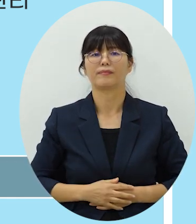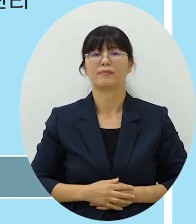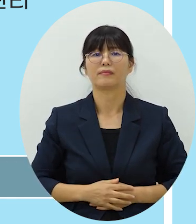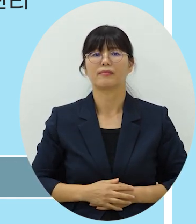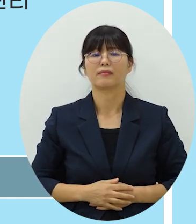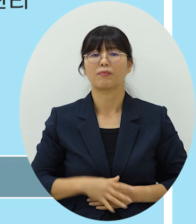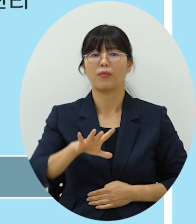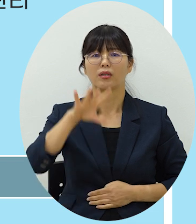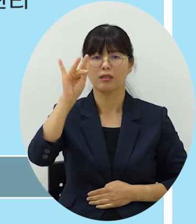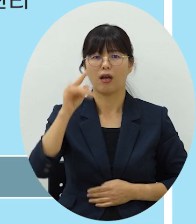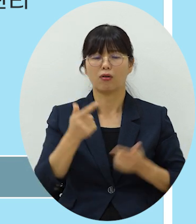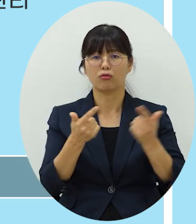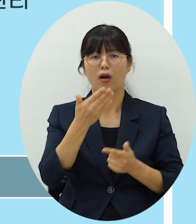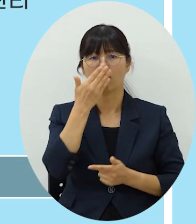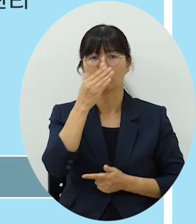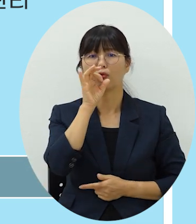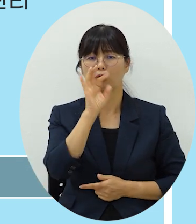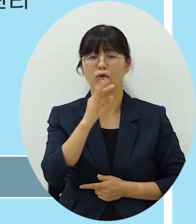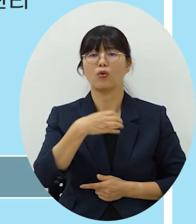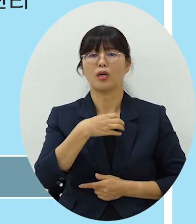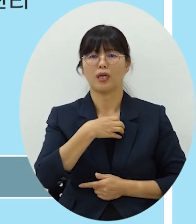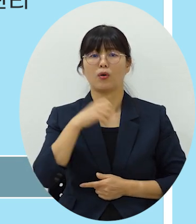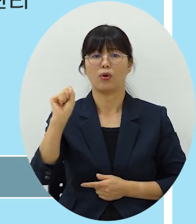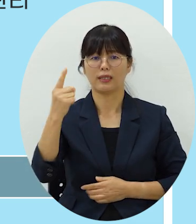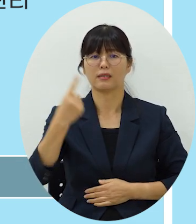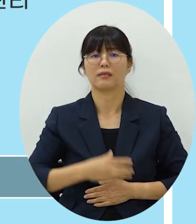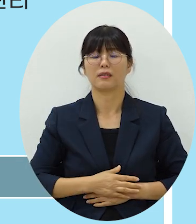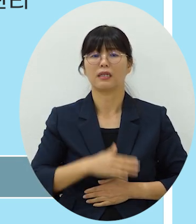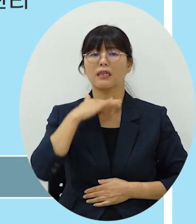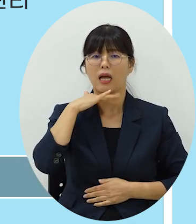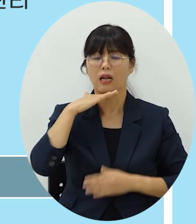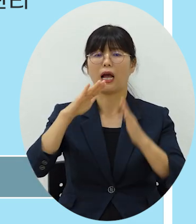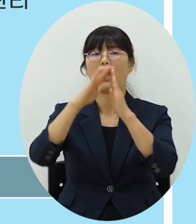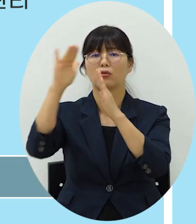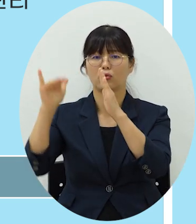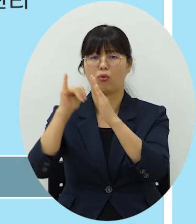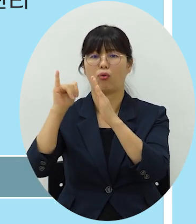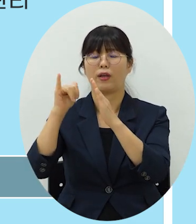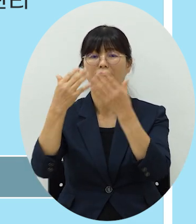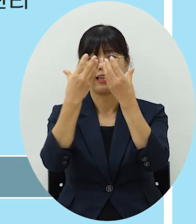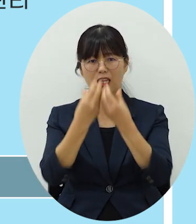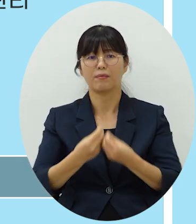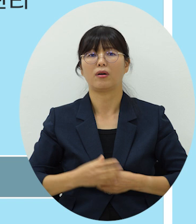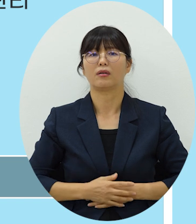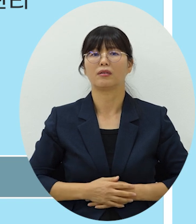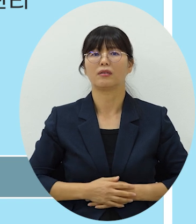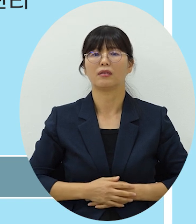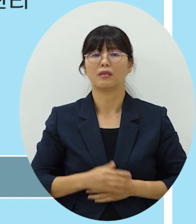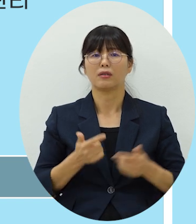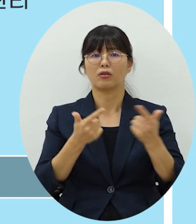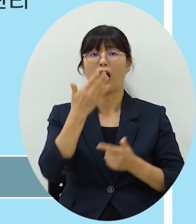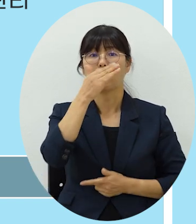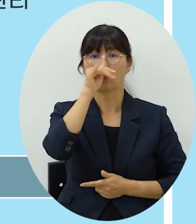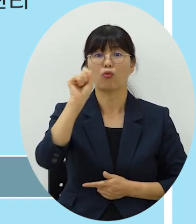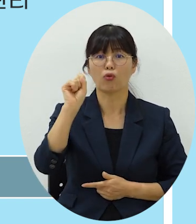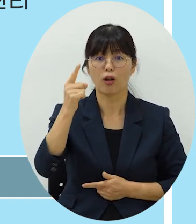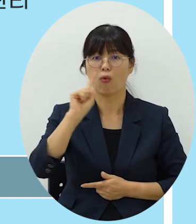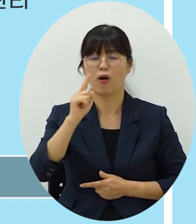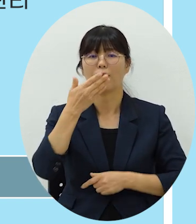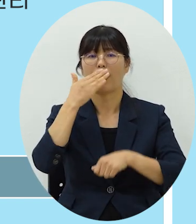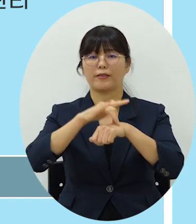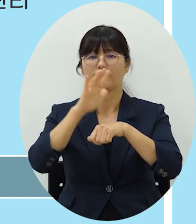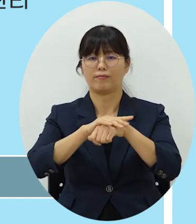있겠습니다. 먼저 조절할 수 없는 위험 요인으로는 나이나 가족력을 예로 들 수 있으며 조절할 수 있는